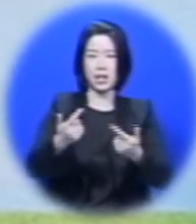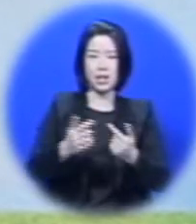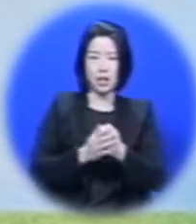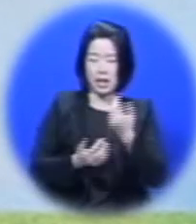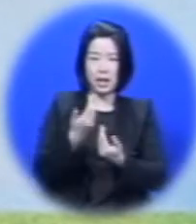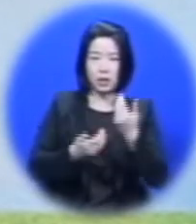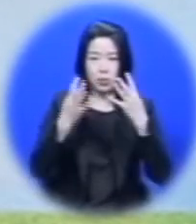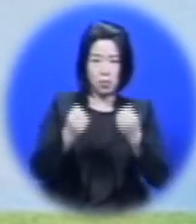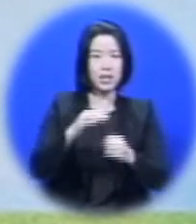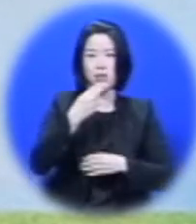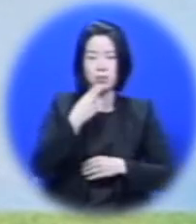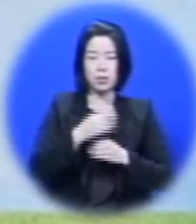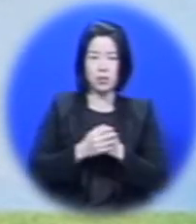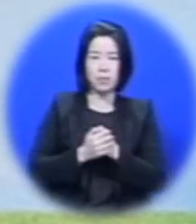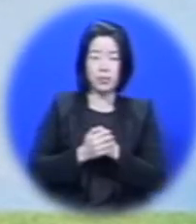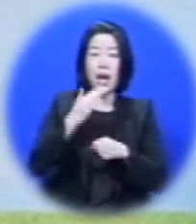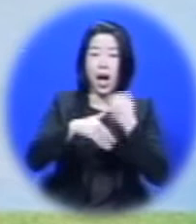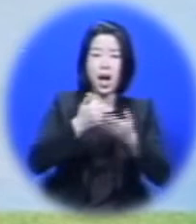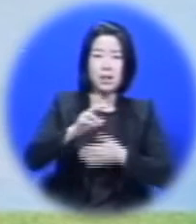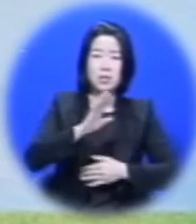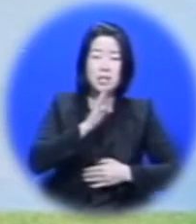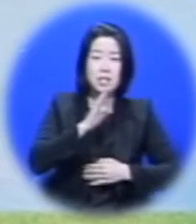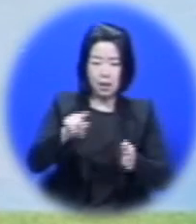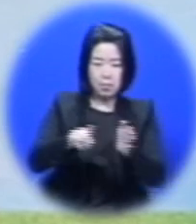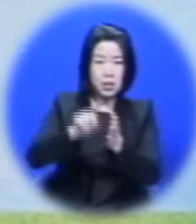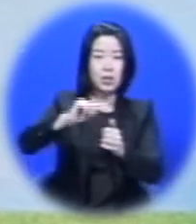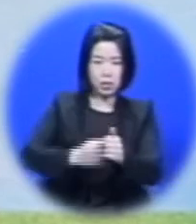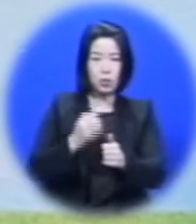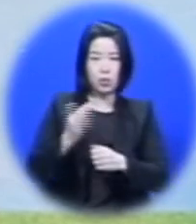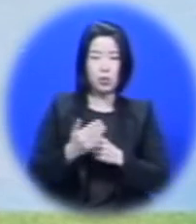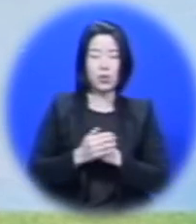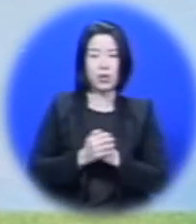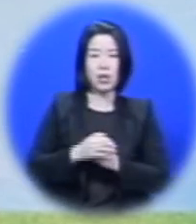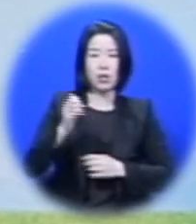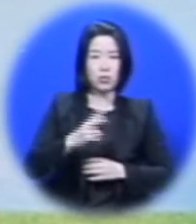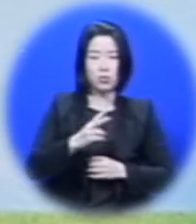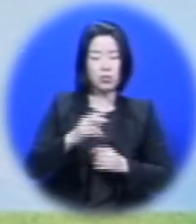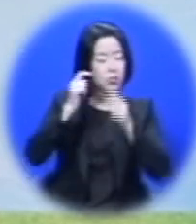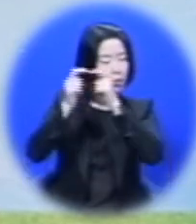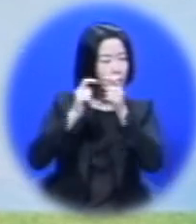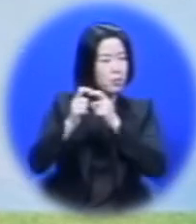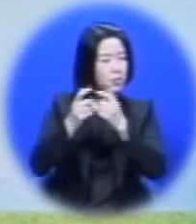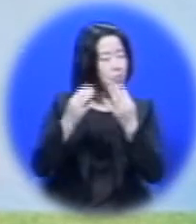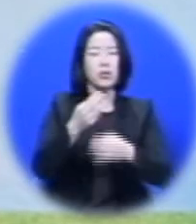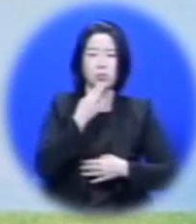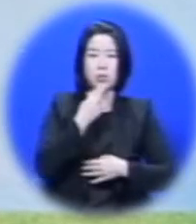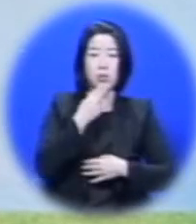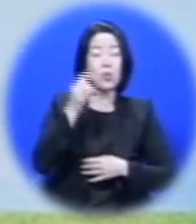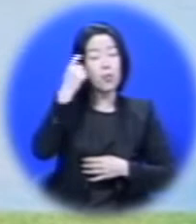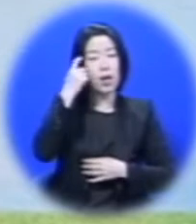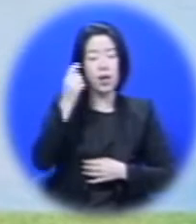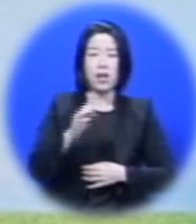갈등도 별로 없습니다. 하나님이 진짜 믿어지는 별로 고민할 게 없어요. 너무 답이